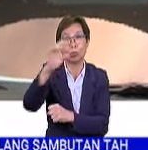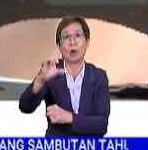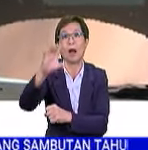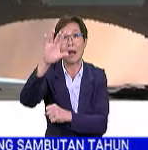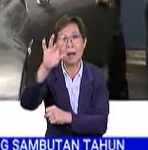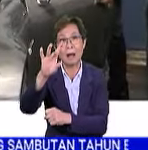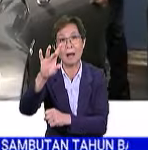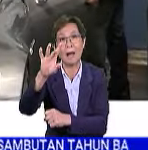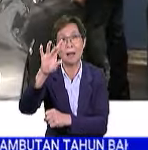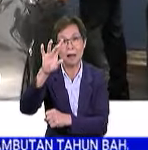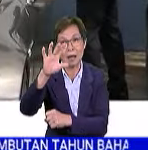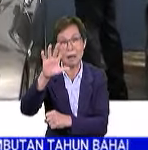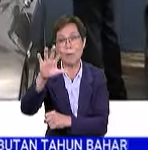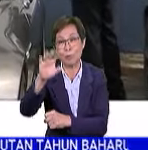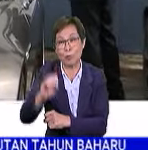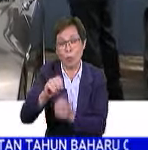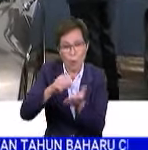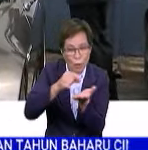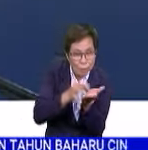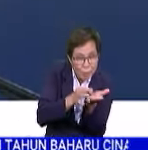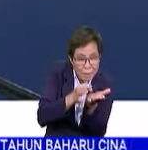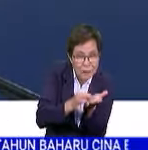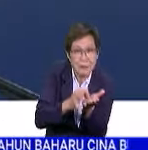58,750 biji Eramin